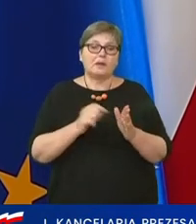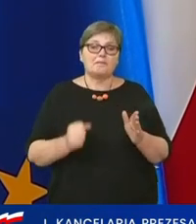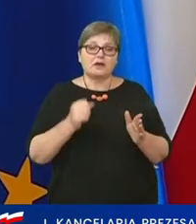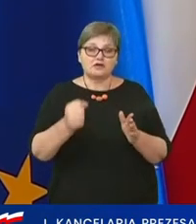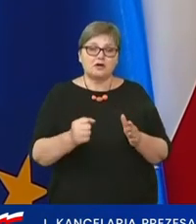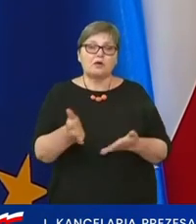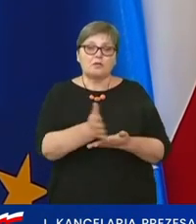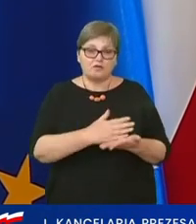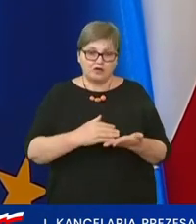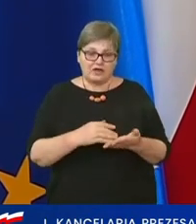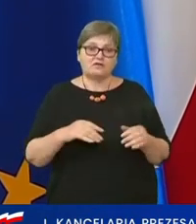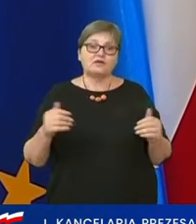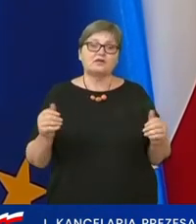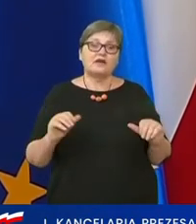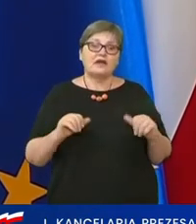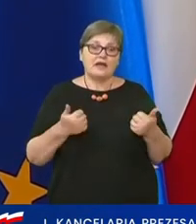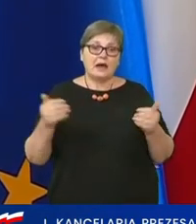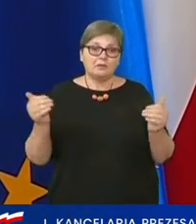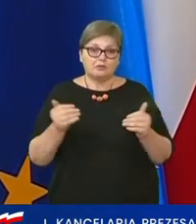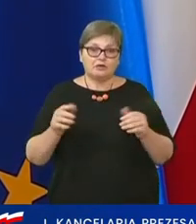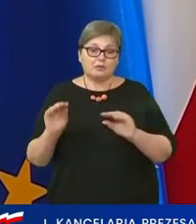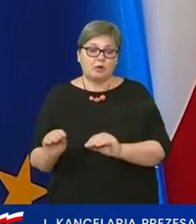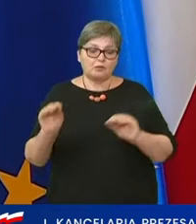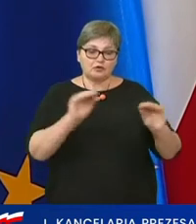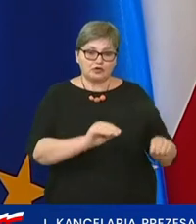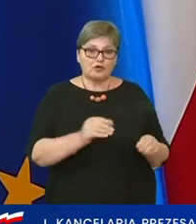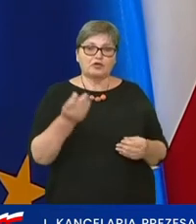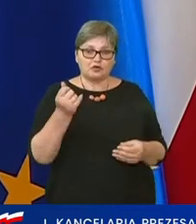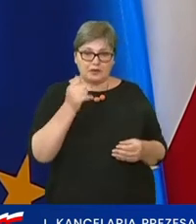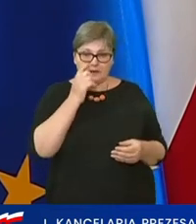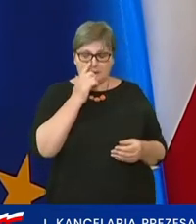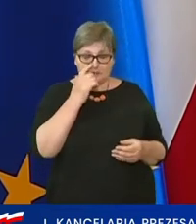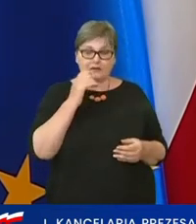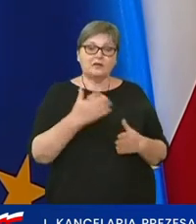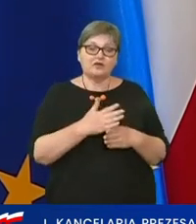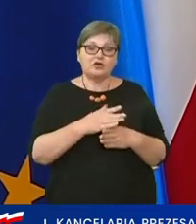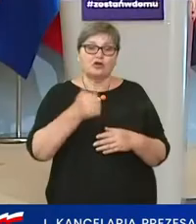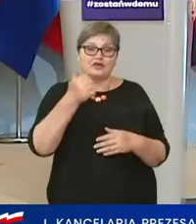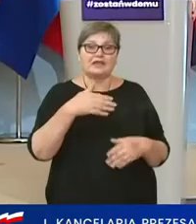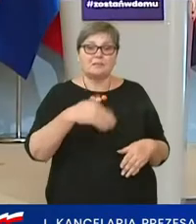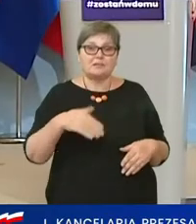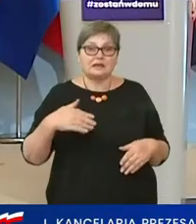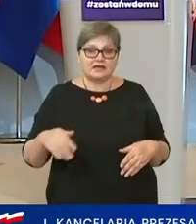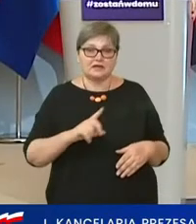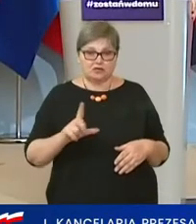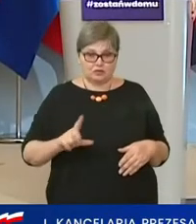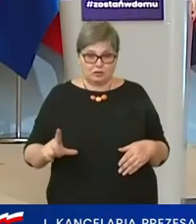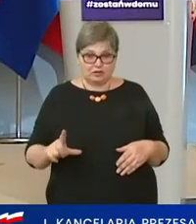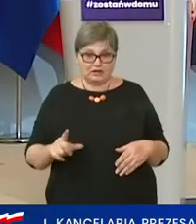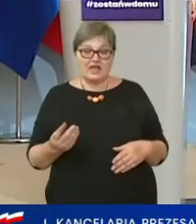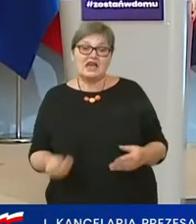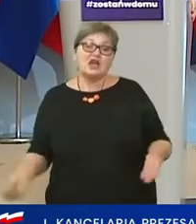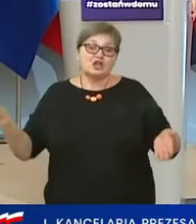zakresie możliwości przenoszenia środków mówimy około jednej miliardowej złotych które na te działania można